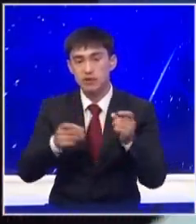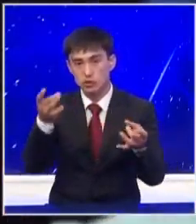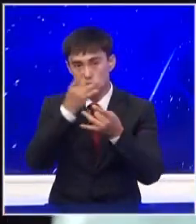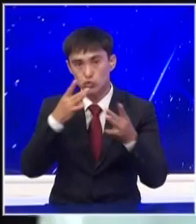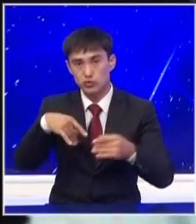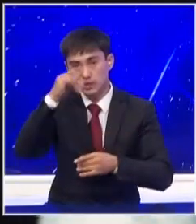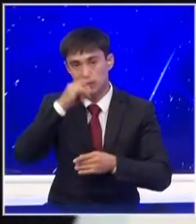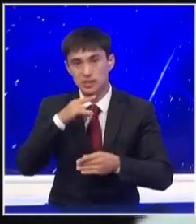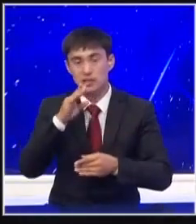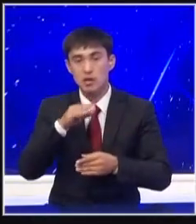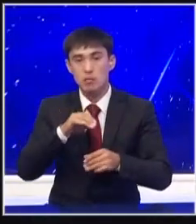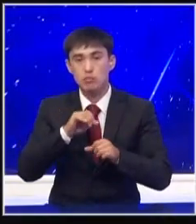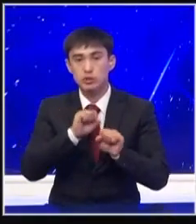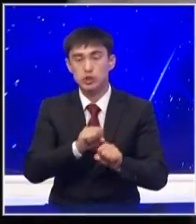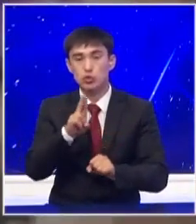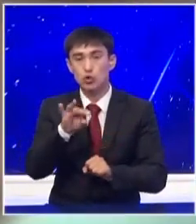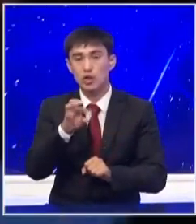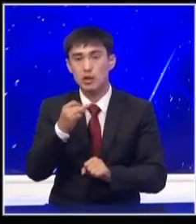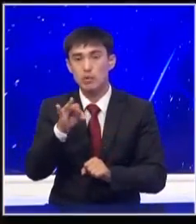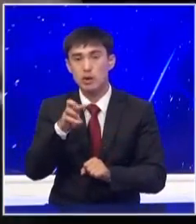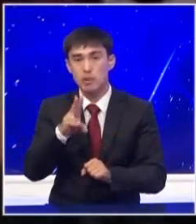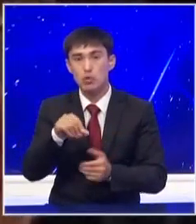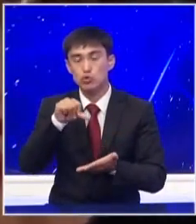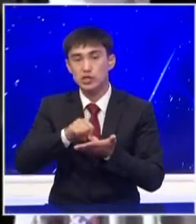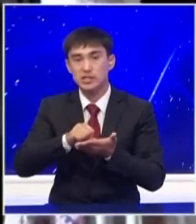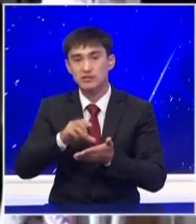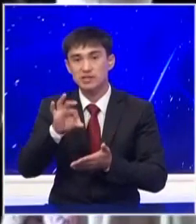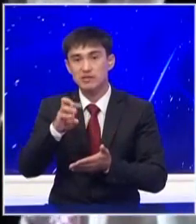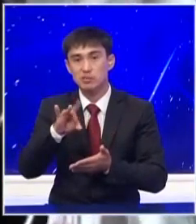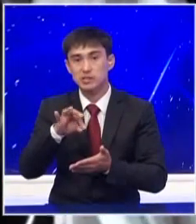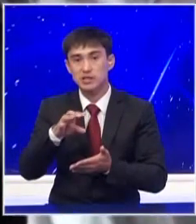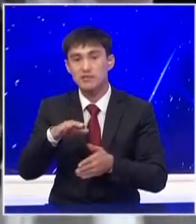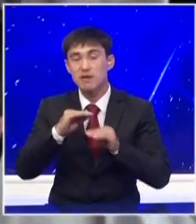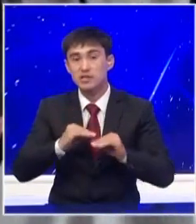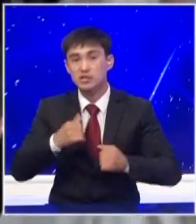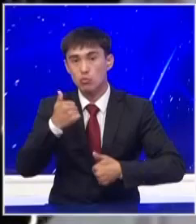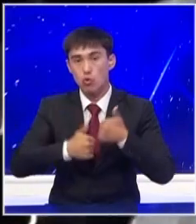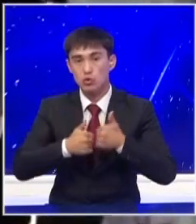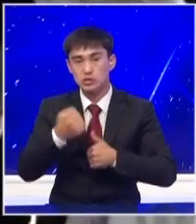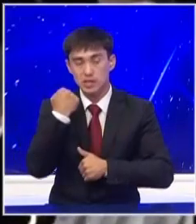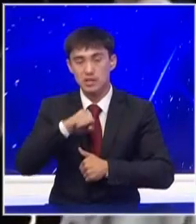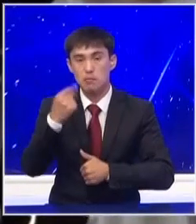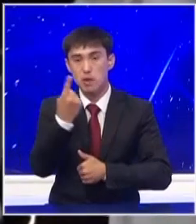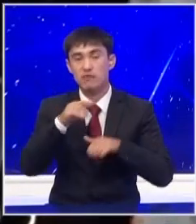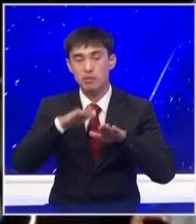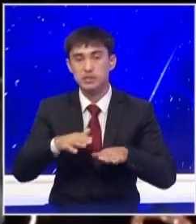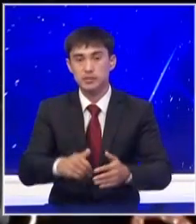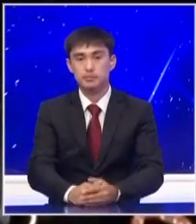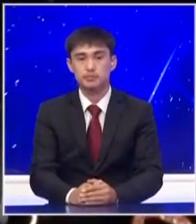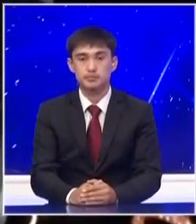Казахстан представит Куралай Мейрамбек. Она уже участвовала в «Славянском базаре», но в детском конкурсе и тогда заняла первое место.